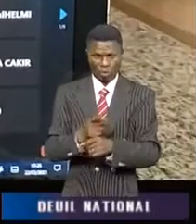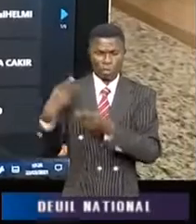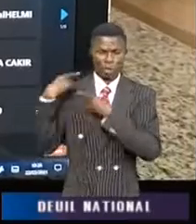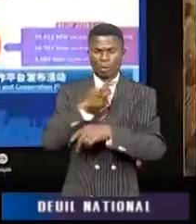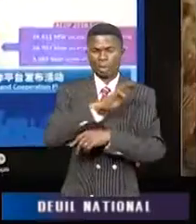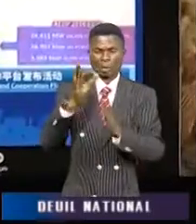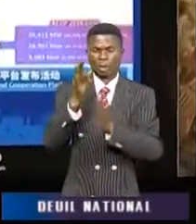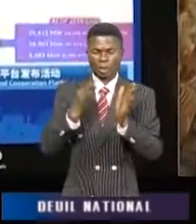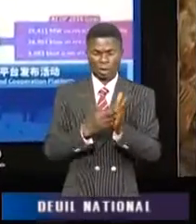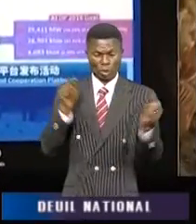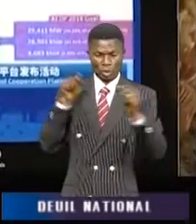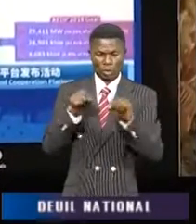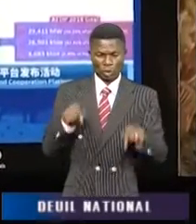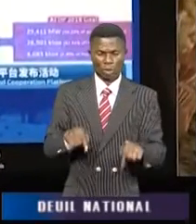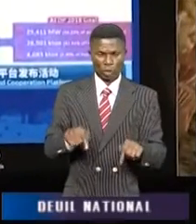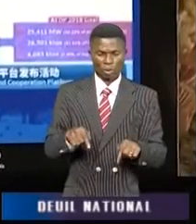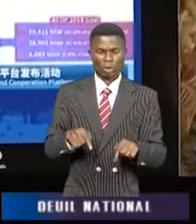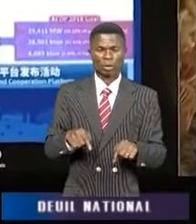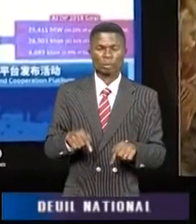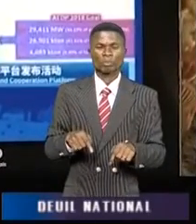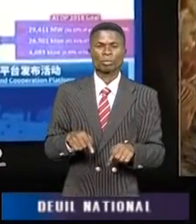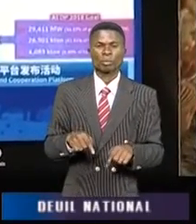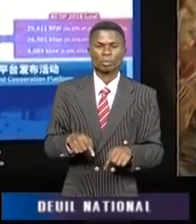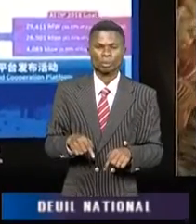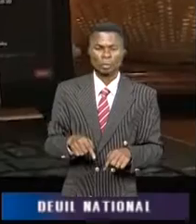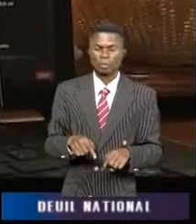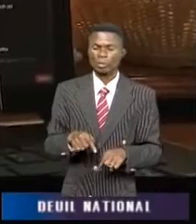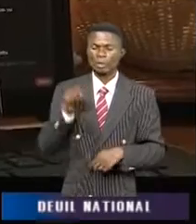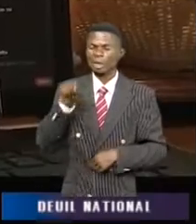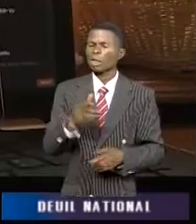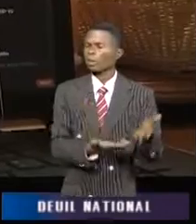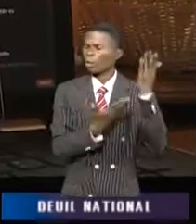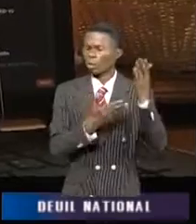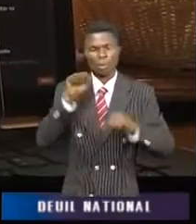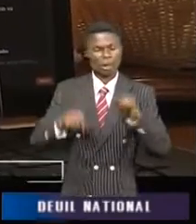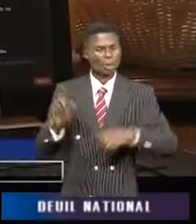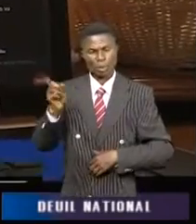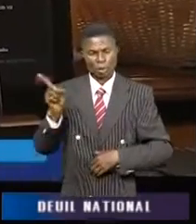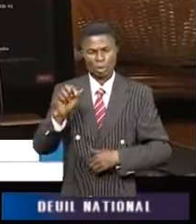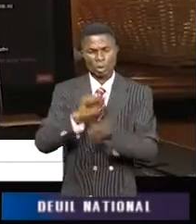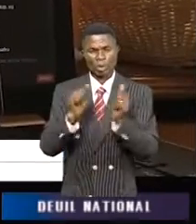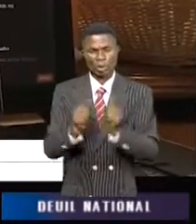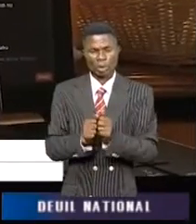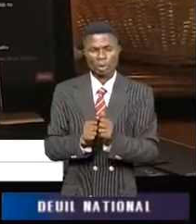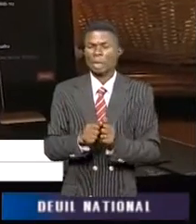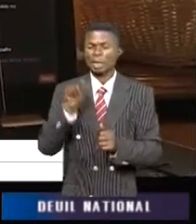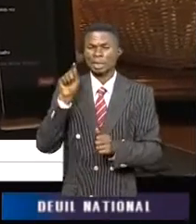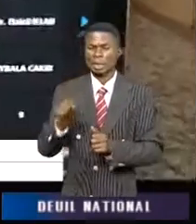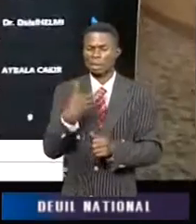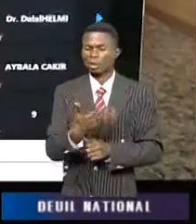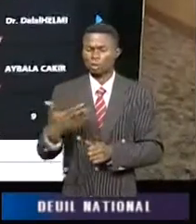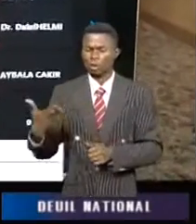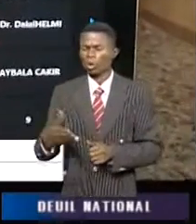2018, demeure jusqu'à preuve du contraire un atout incontestable en termes de dividendes et